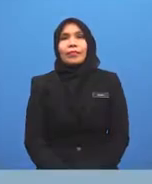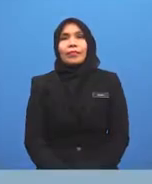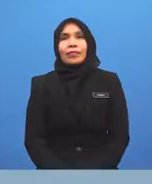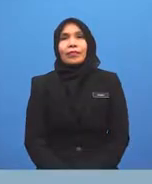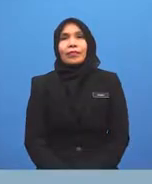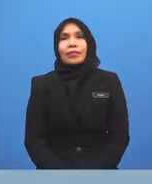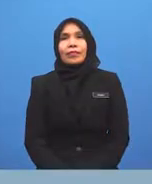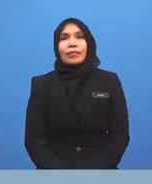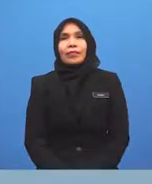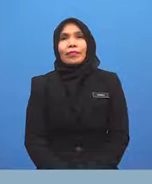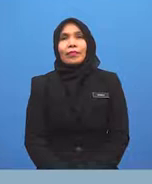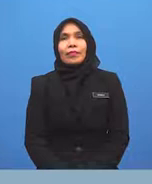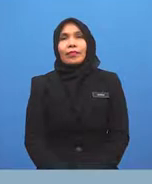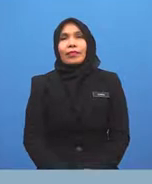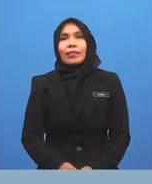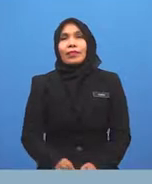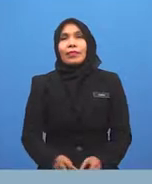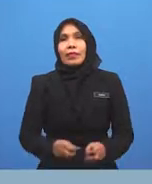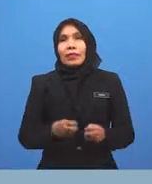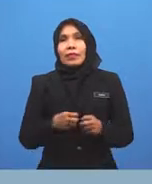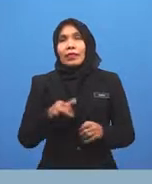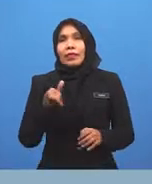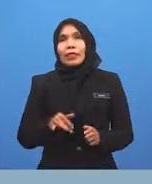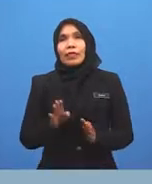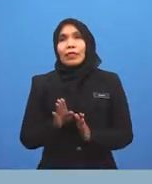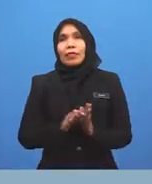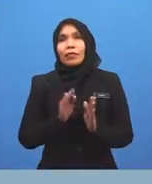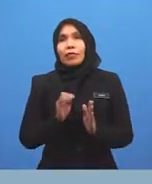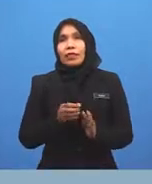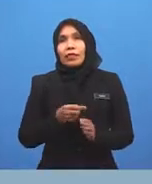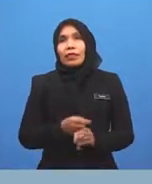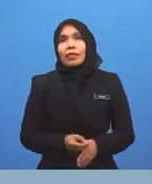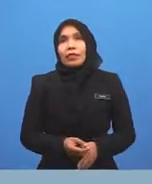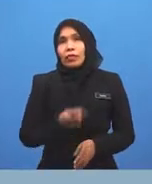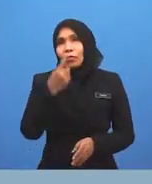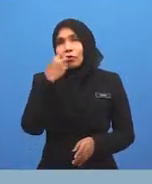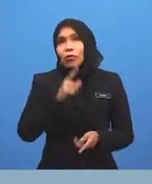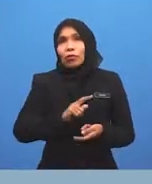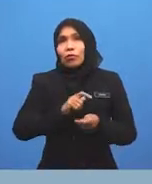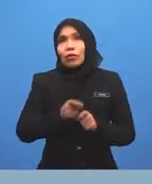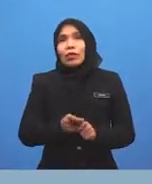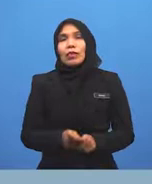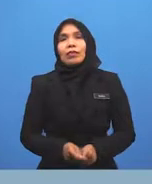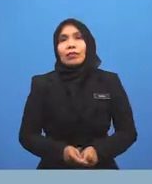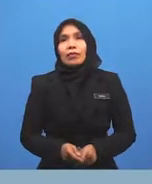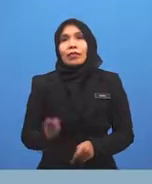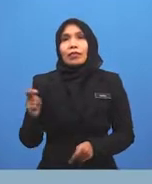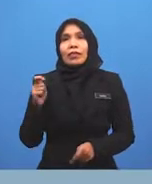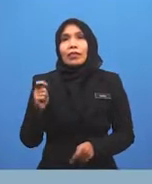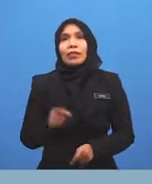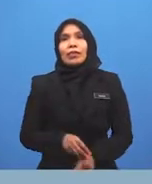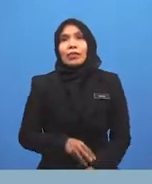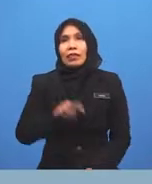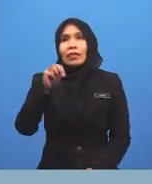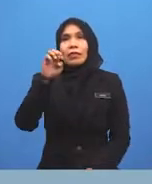Penjana elektrik adalah mesin yang berfungsi untuk menukarkan tenaga mekanikal kepada tenaga